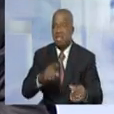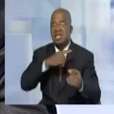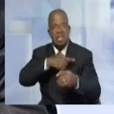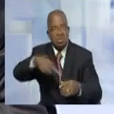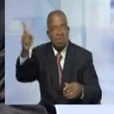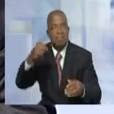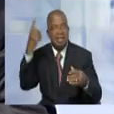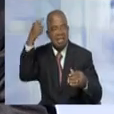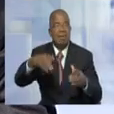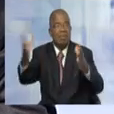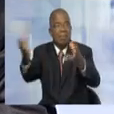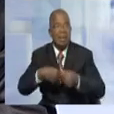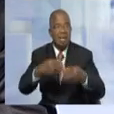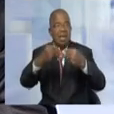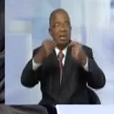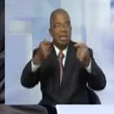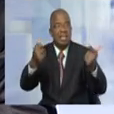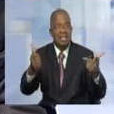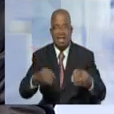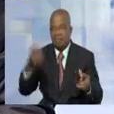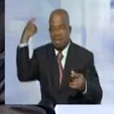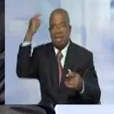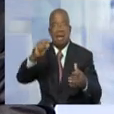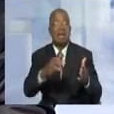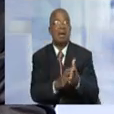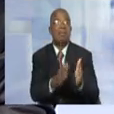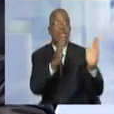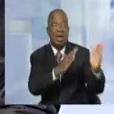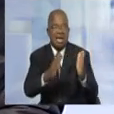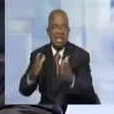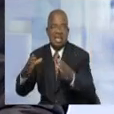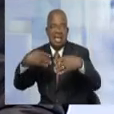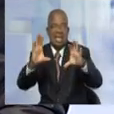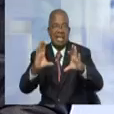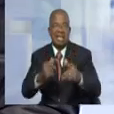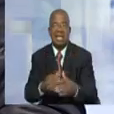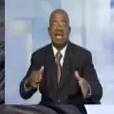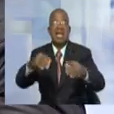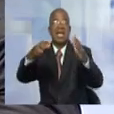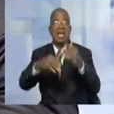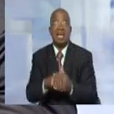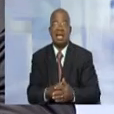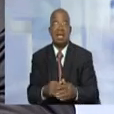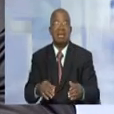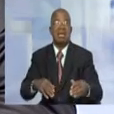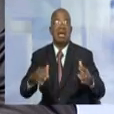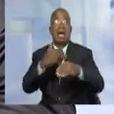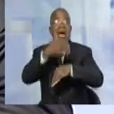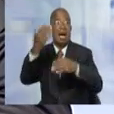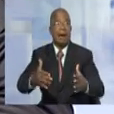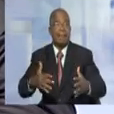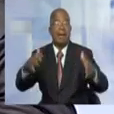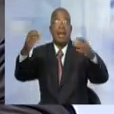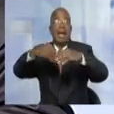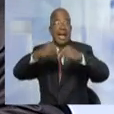sable dans une carrière pour la réhabilitation du plancher d'une salle de classe. La ministre de l'Éducation nationale et de l'enseignement